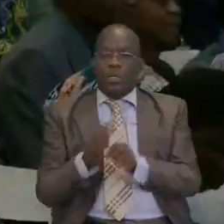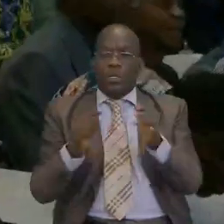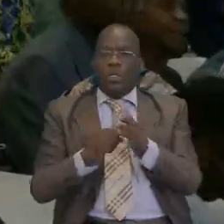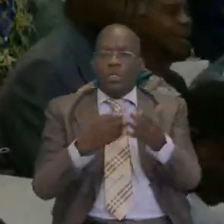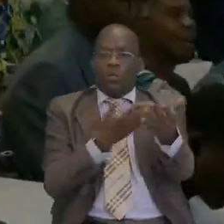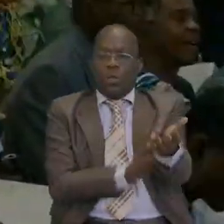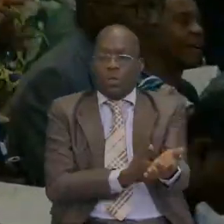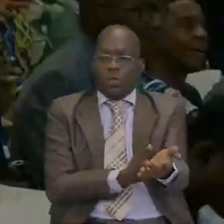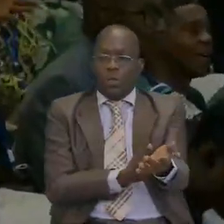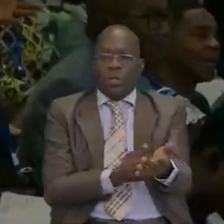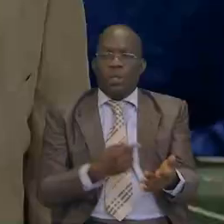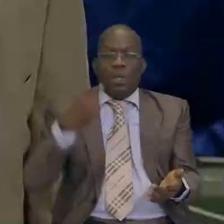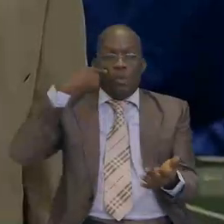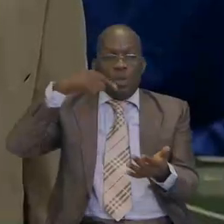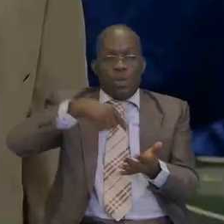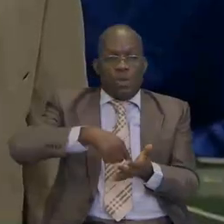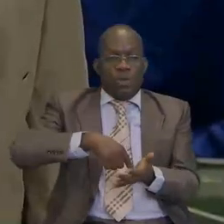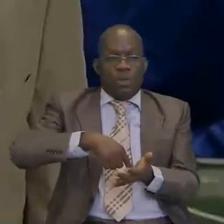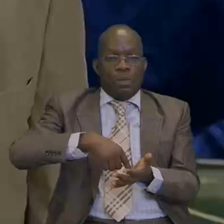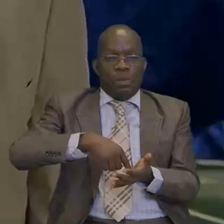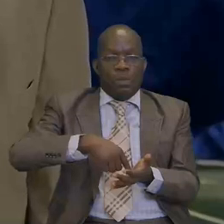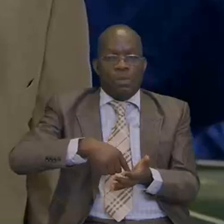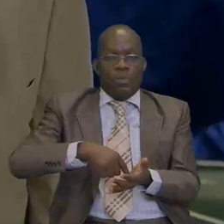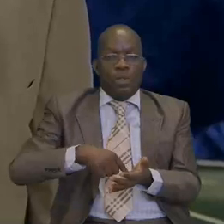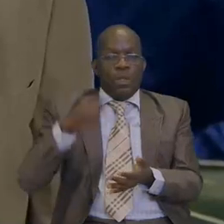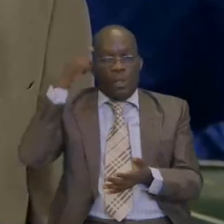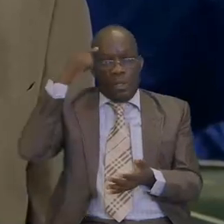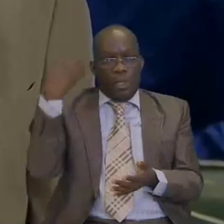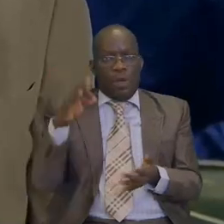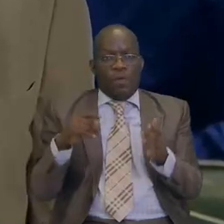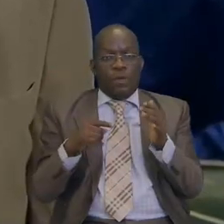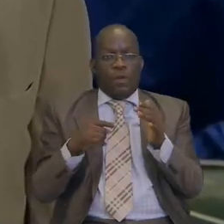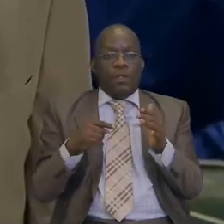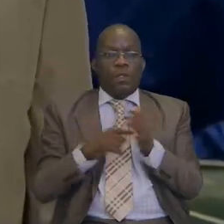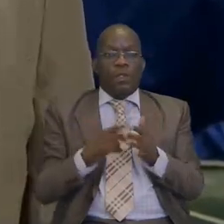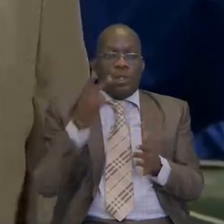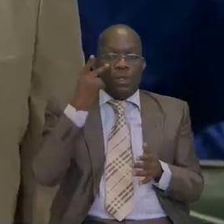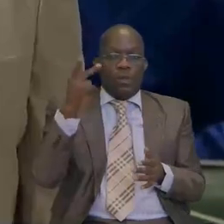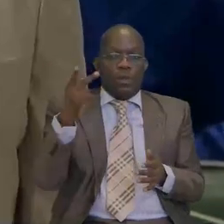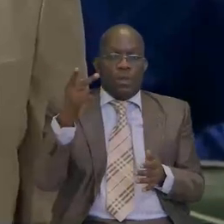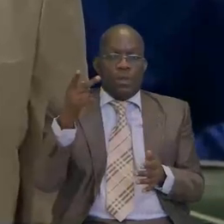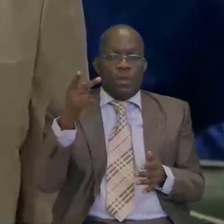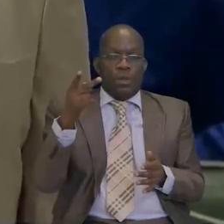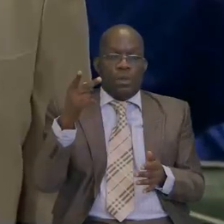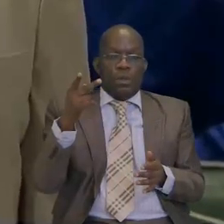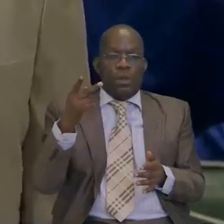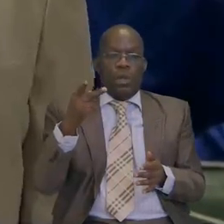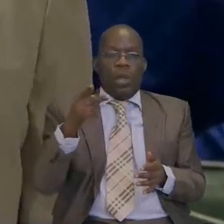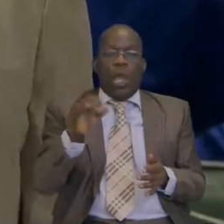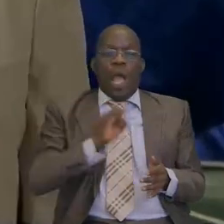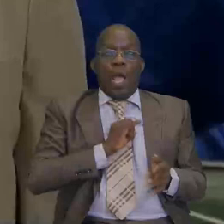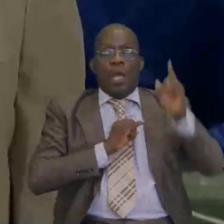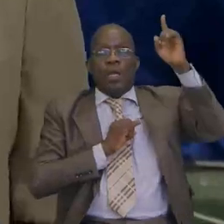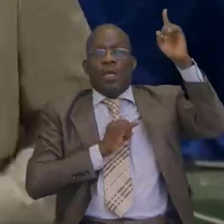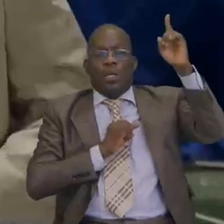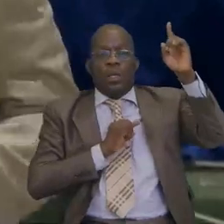Voici, voyez ceci, voici, pense à cela, voici, je